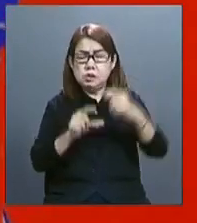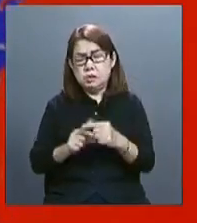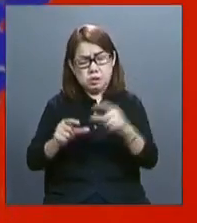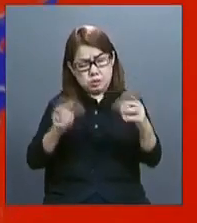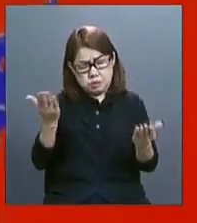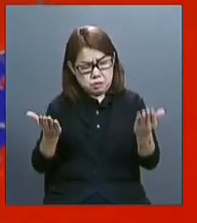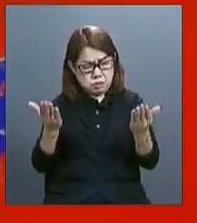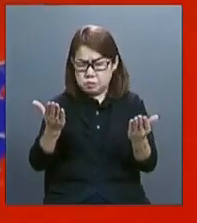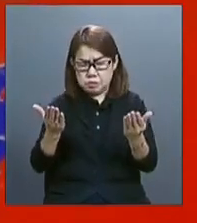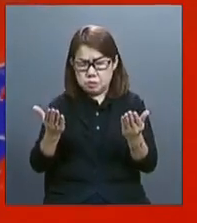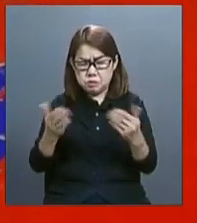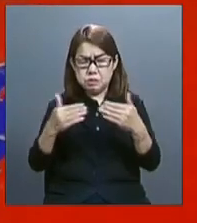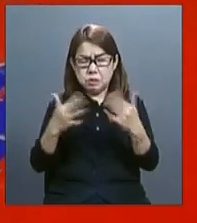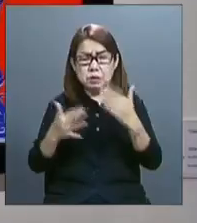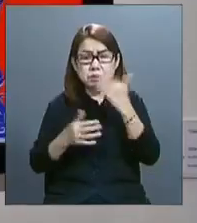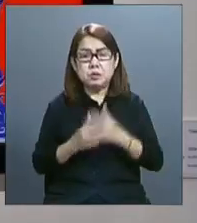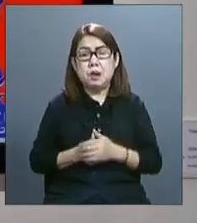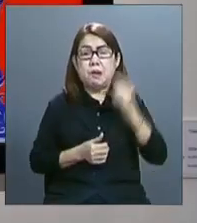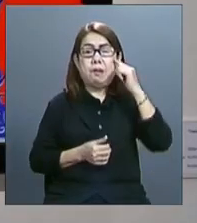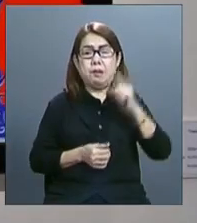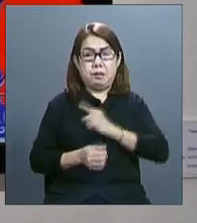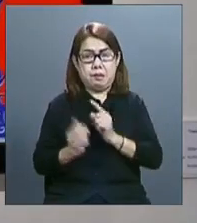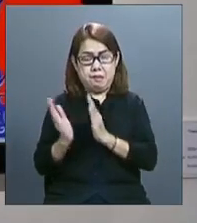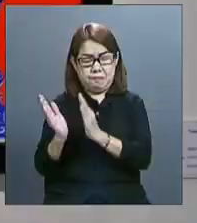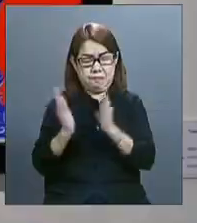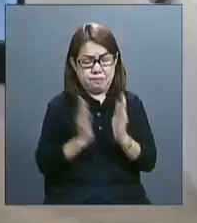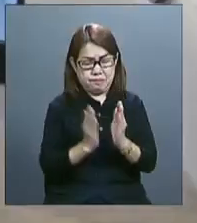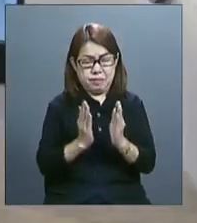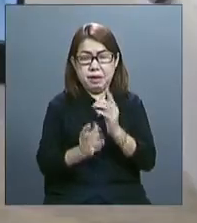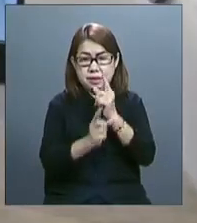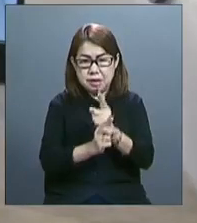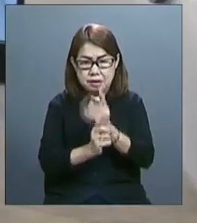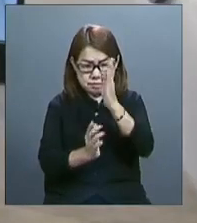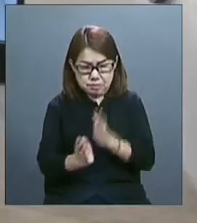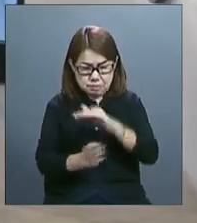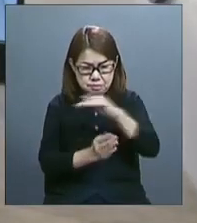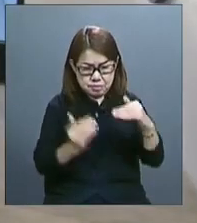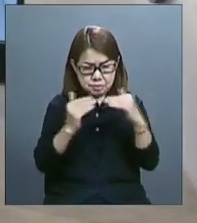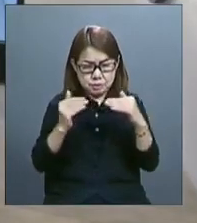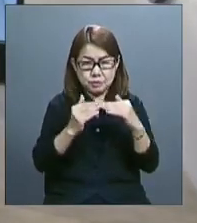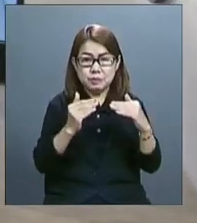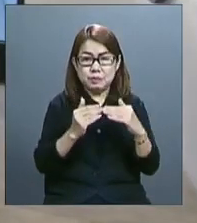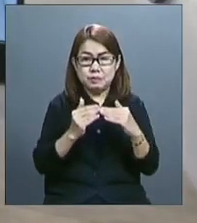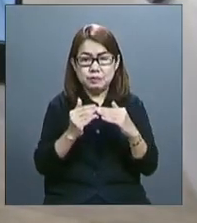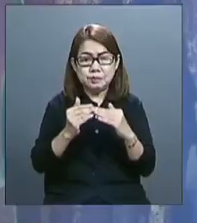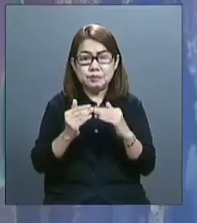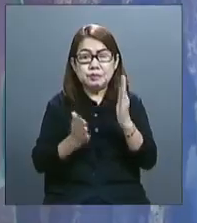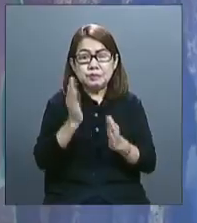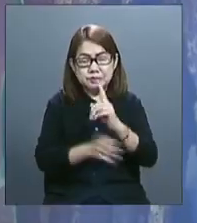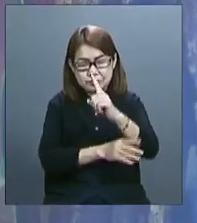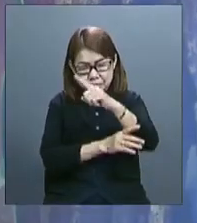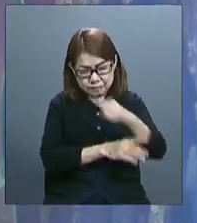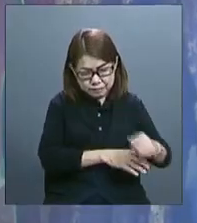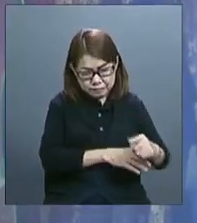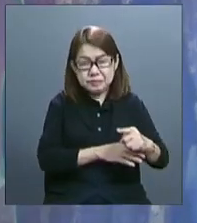มดุลศิลปินจึงมีแนวคิดสร้างสเกลต้นแบบโดยยึดหลักสมมาตรและโครงสร้างลายที่มักอยู่ในมุมเอียง45องศา